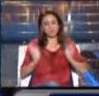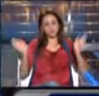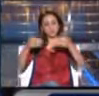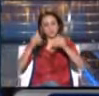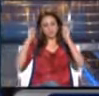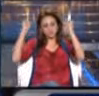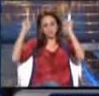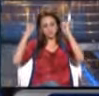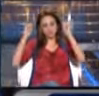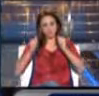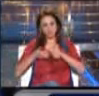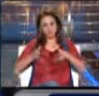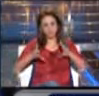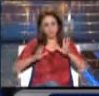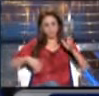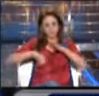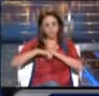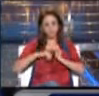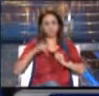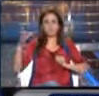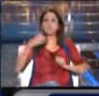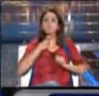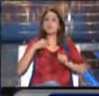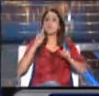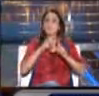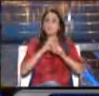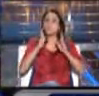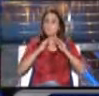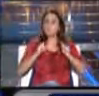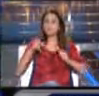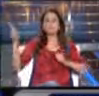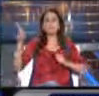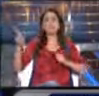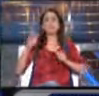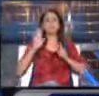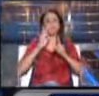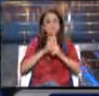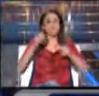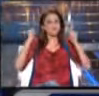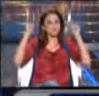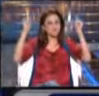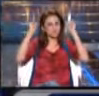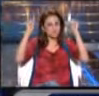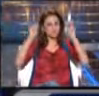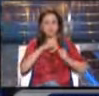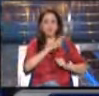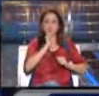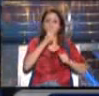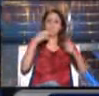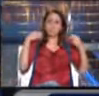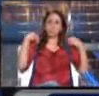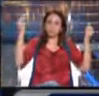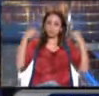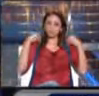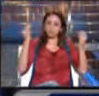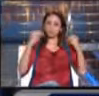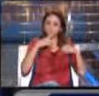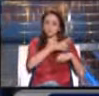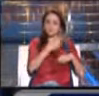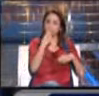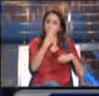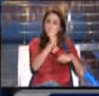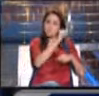يؤكد على نزاهتهم وطنيتهم ودورهم بالفعل في الثوره، له وجهه نظر. الاعلام ايضا الرياضي له وجهه نظر. انا ارى واقترح، وده اللي انا